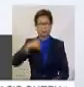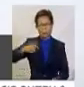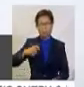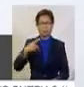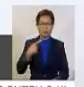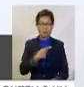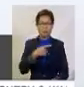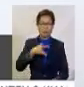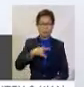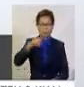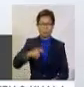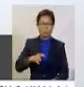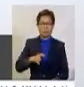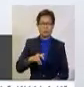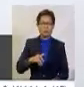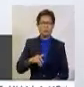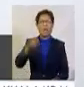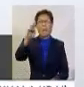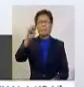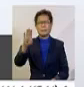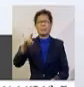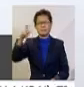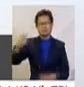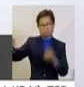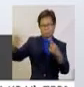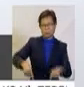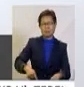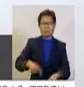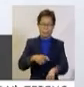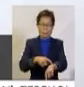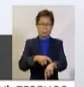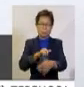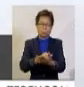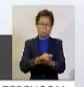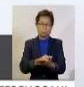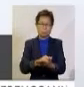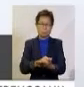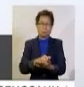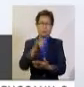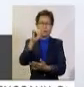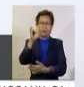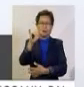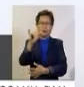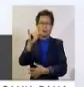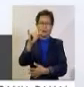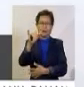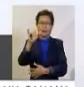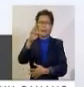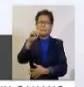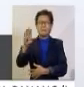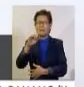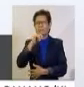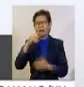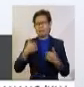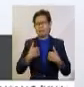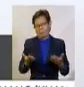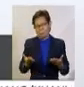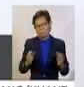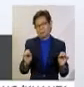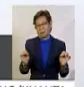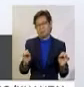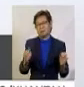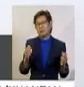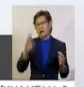kehadiran Yang Amat Berhormat MB lah. Jadi semasa itu, Yang Amat Berhormat pun belum berada di sini dan kita rasa kita